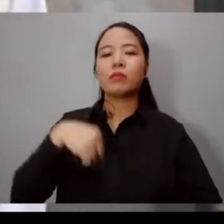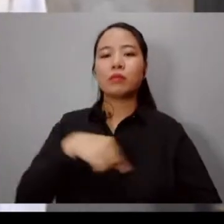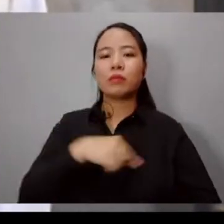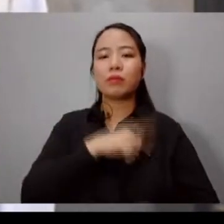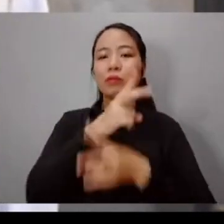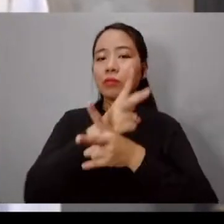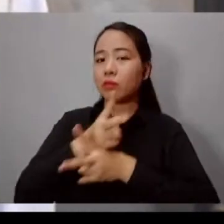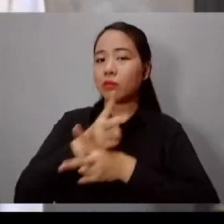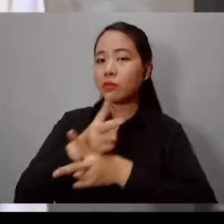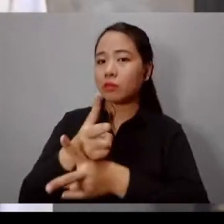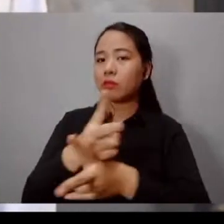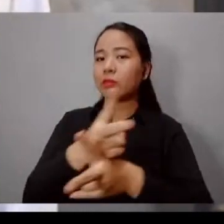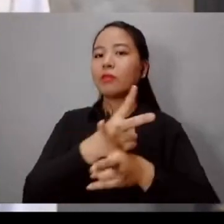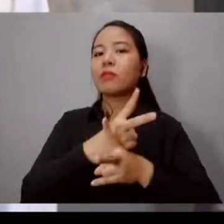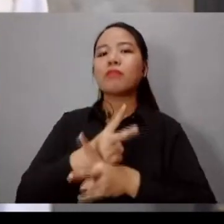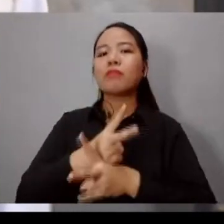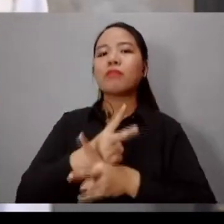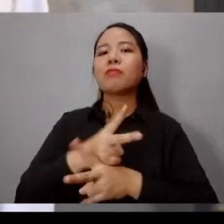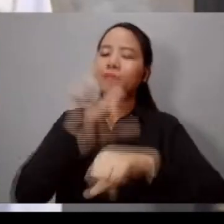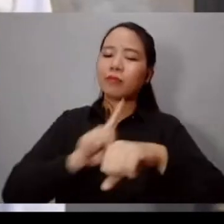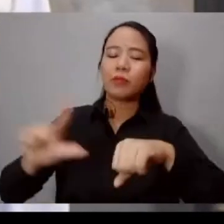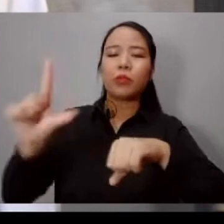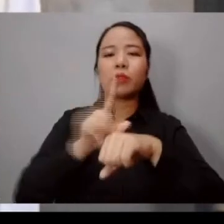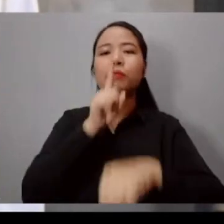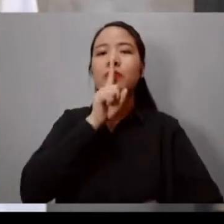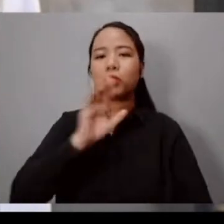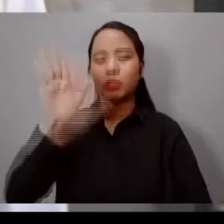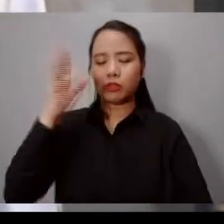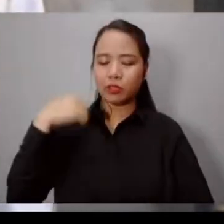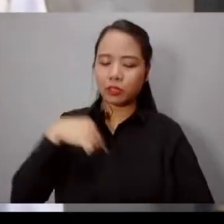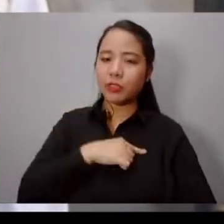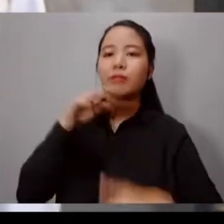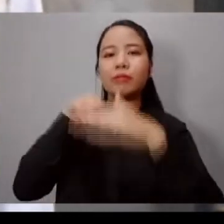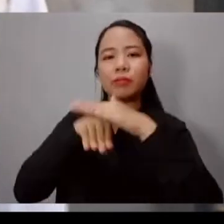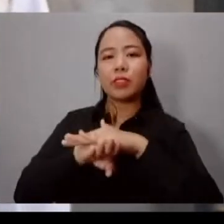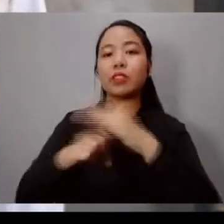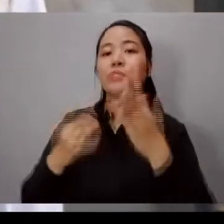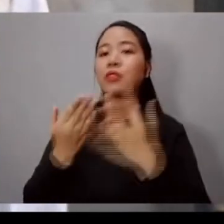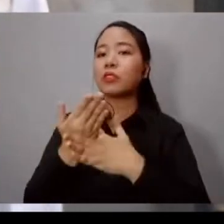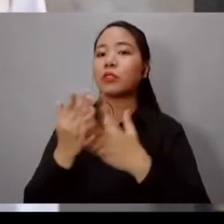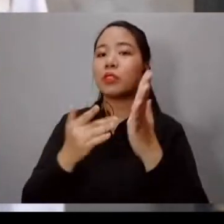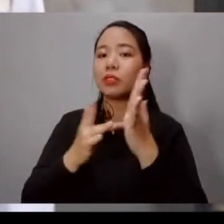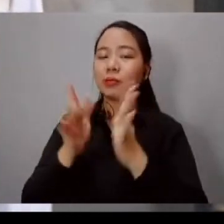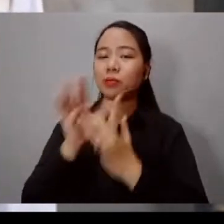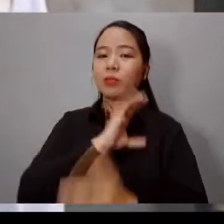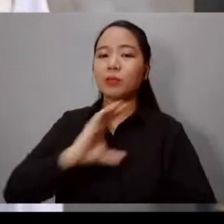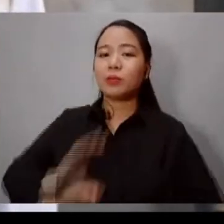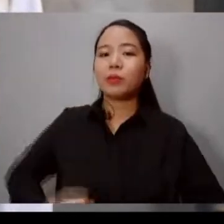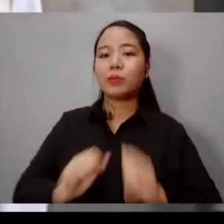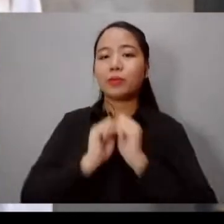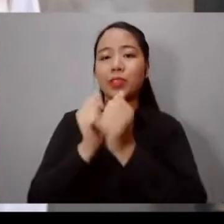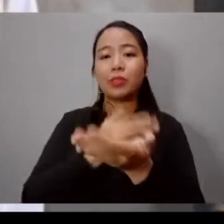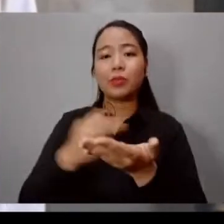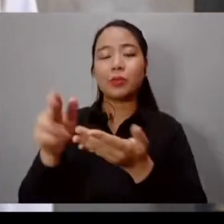lupaing ipinangako kami makapasok sa pamagitan ni Jesucristo kasama ng Espiritu Santo,